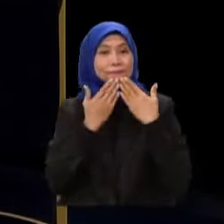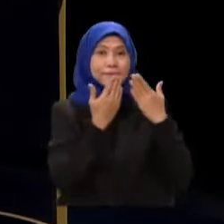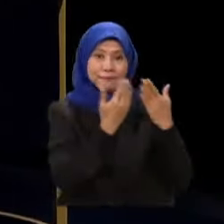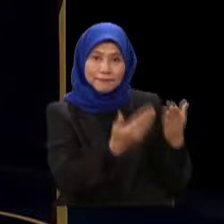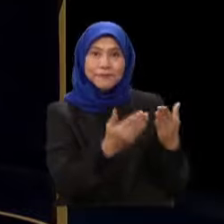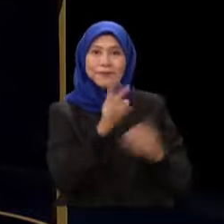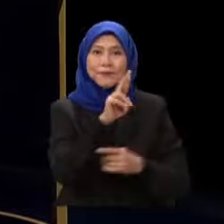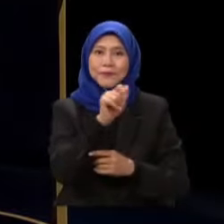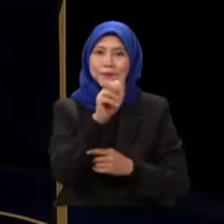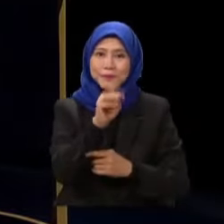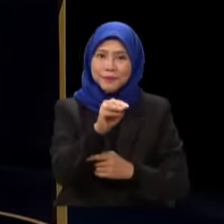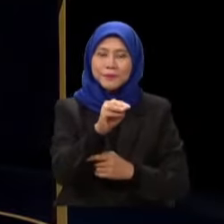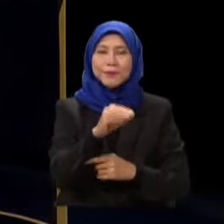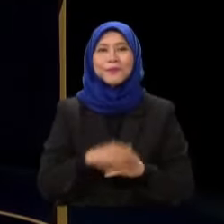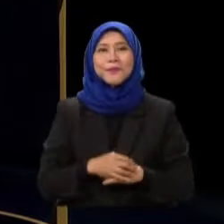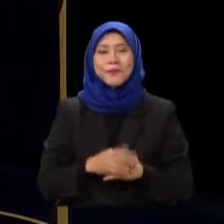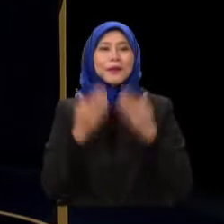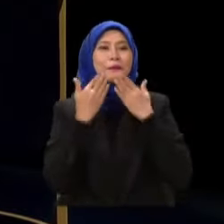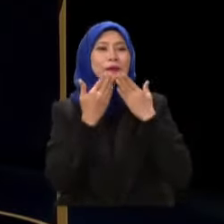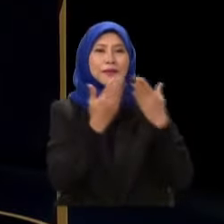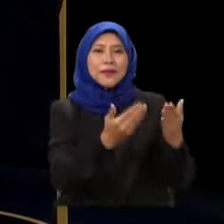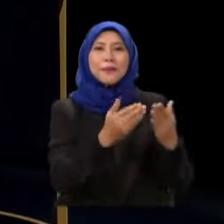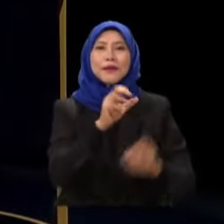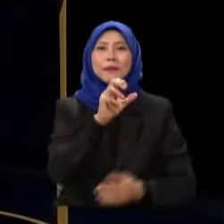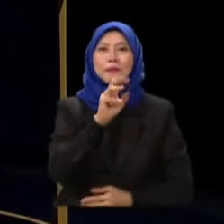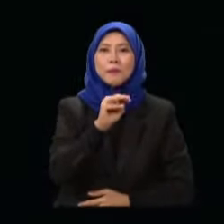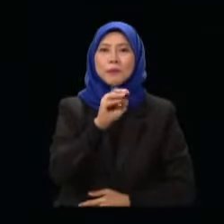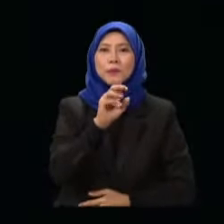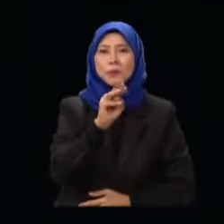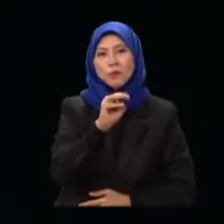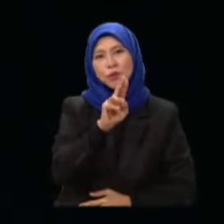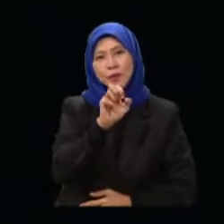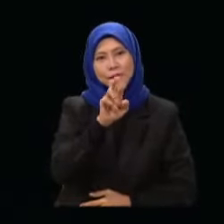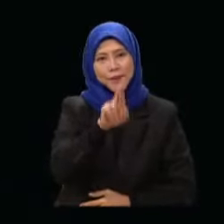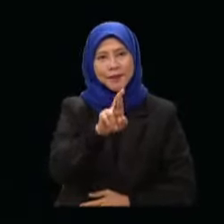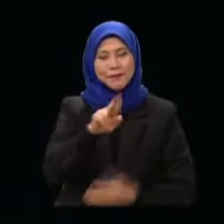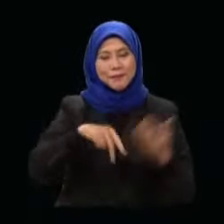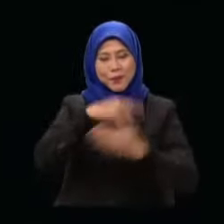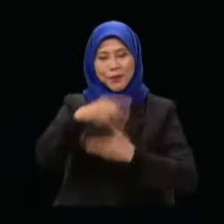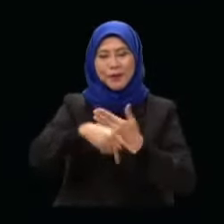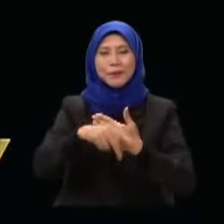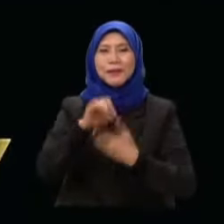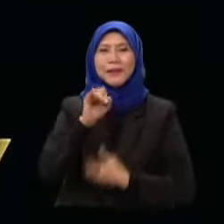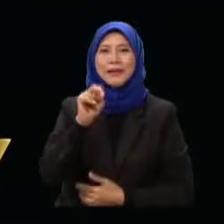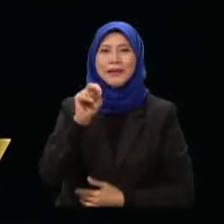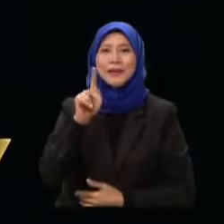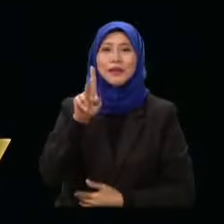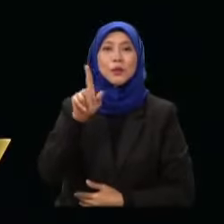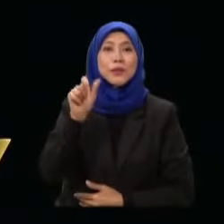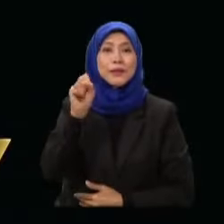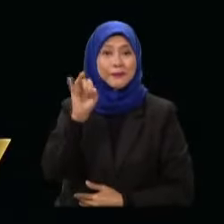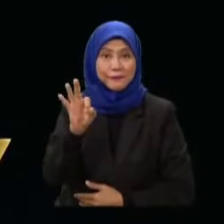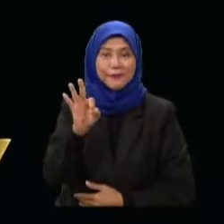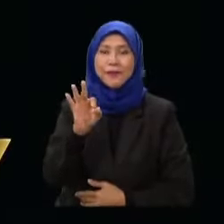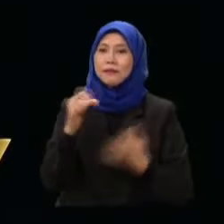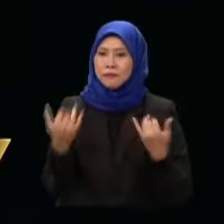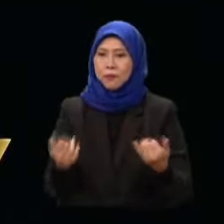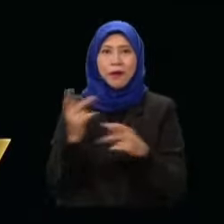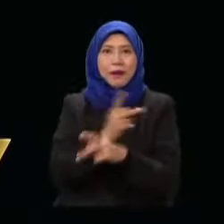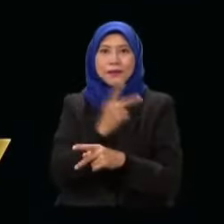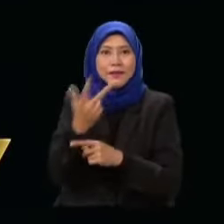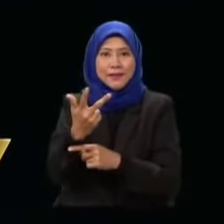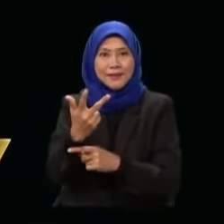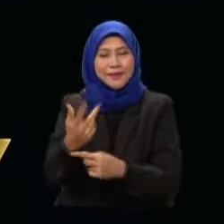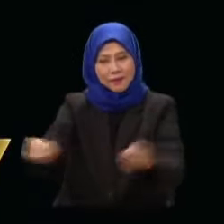kepada arti n tim kVA the site menawa untuk program inklusif nih kayaknya reality geretan kalau dapat teteh